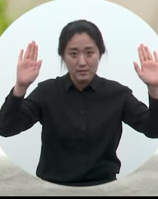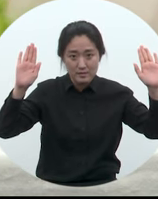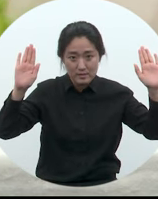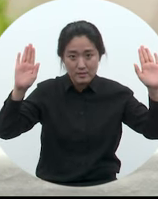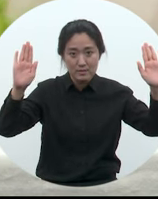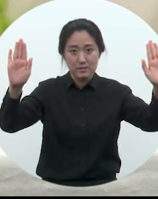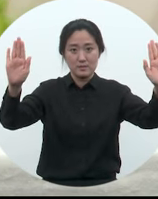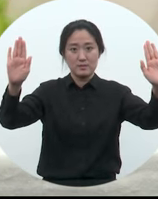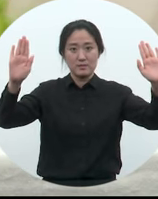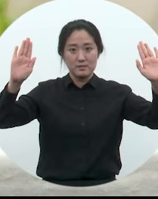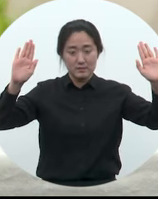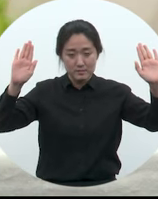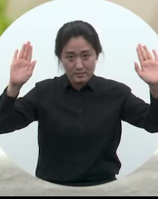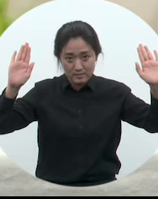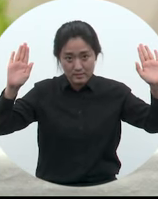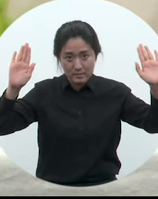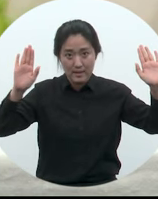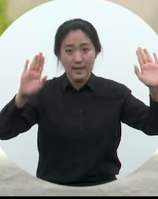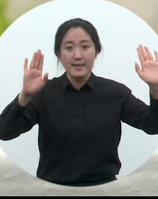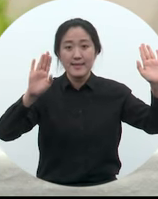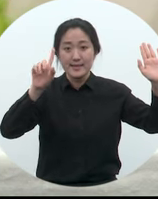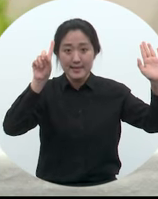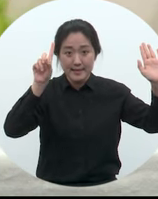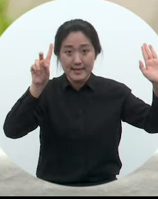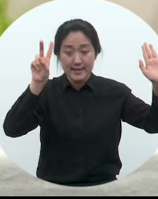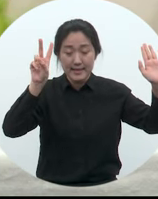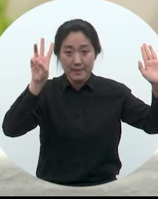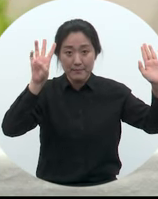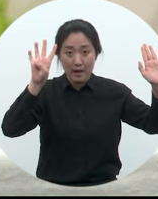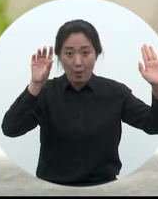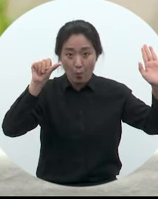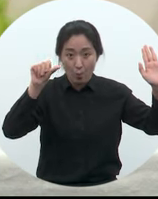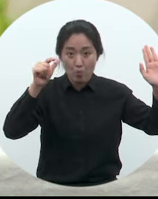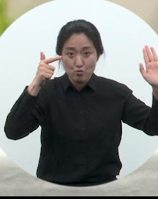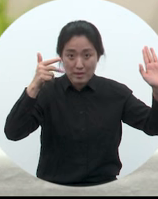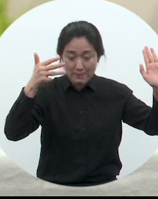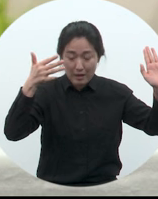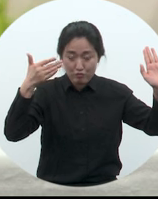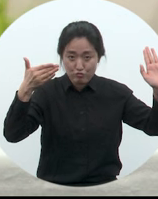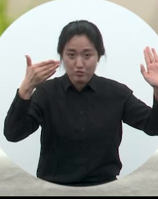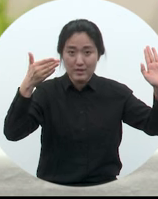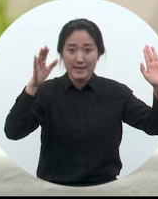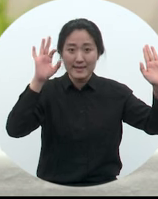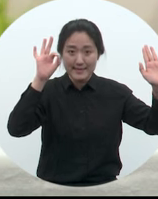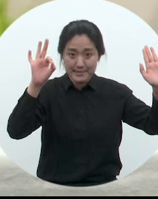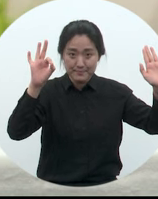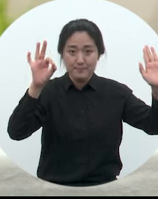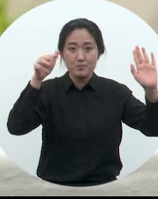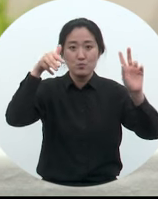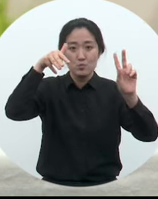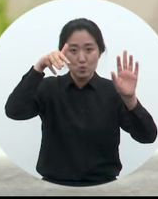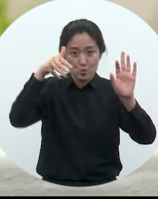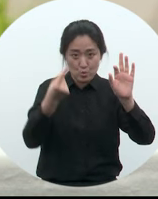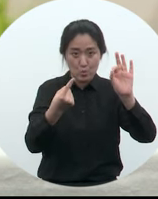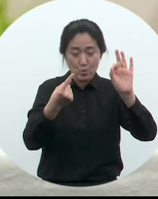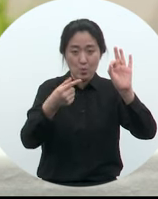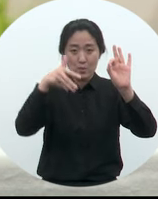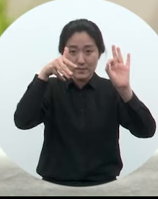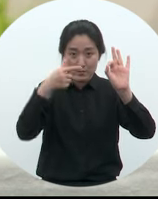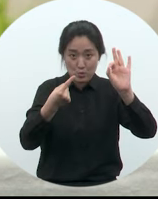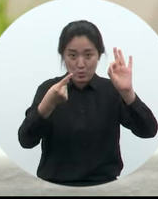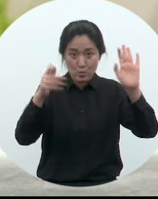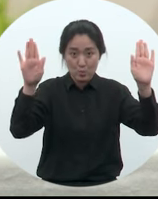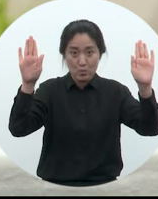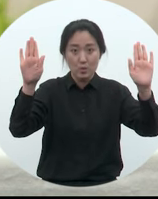앞으로 이렇게 이동시키면서 10초 정도 유지를 해주고요. 그 상태에서 고개를 최대한으로 뒤로 젖히고